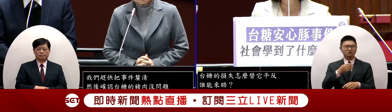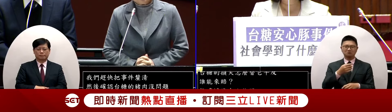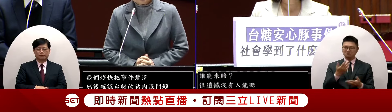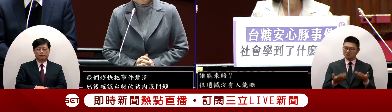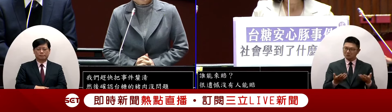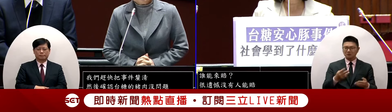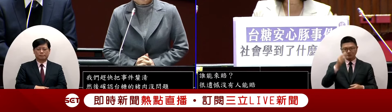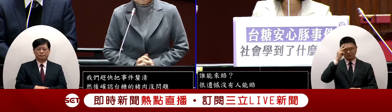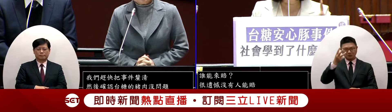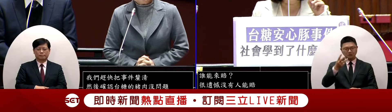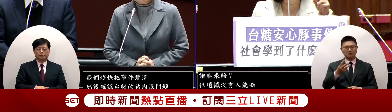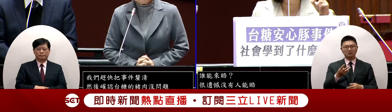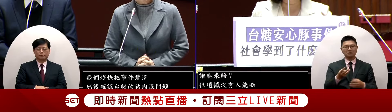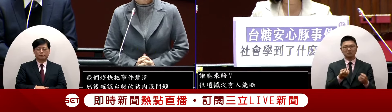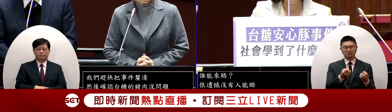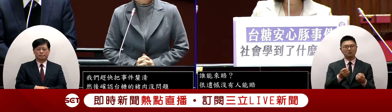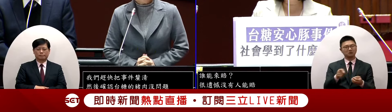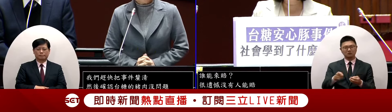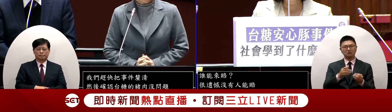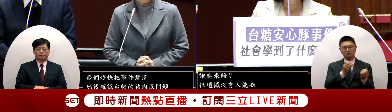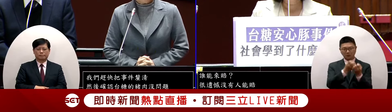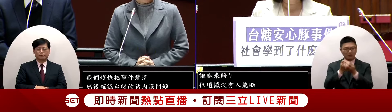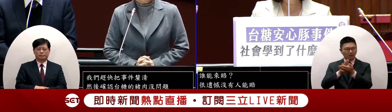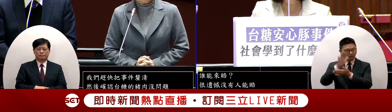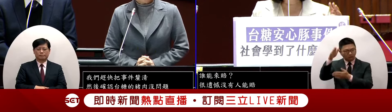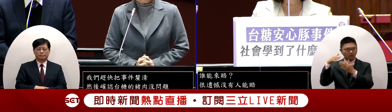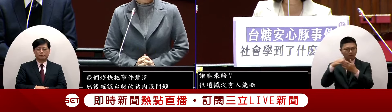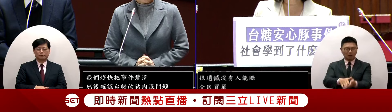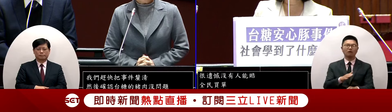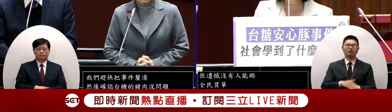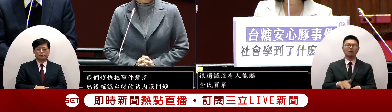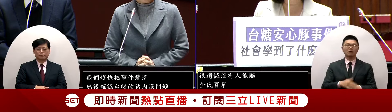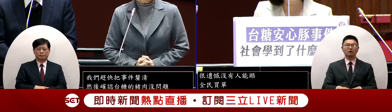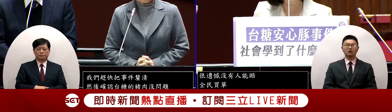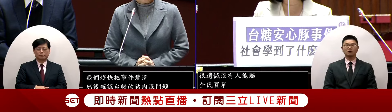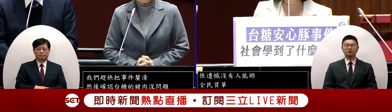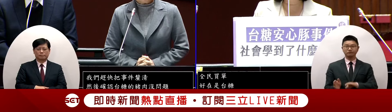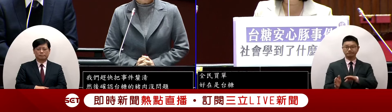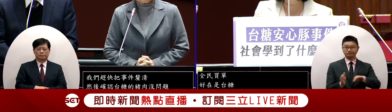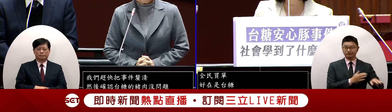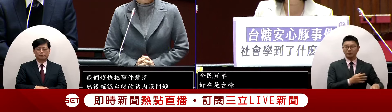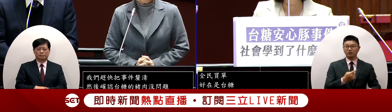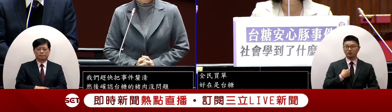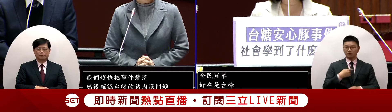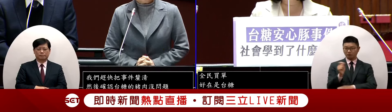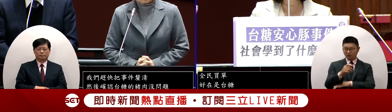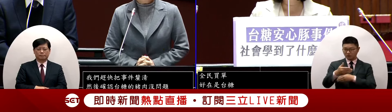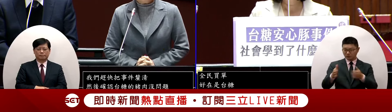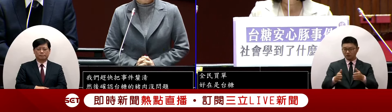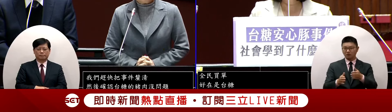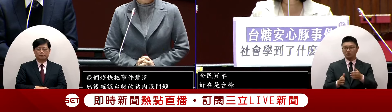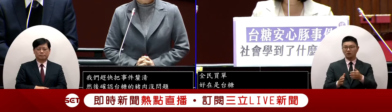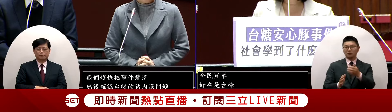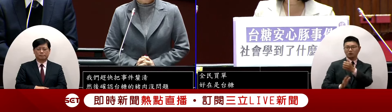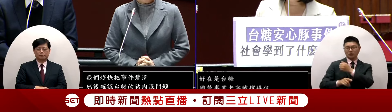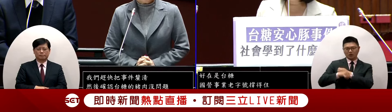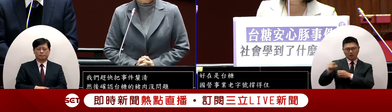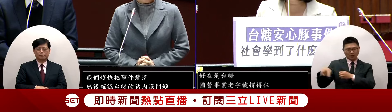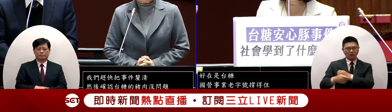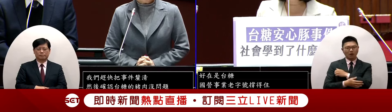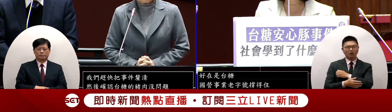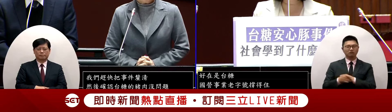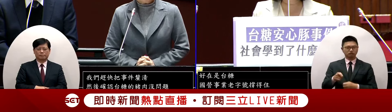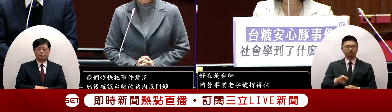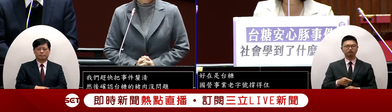啦。但是我们有一件事情可以做。我觉得我办公室的幕僚非常的可爱，他们都是年轻人。他们跟我说，老